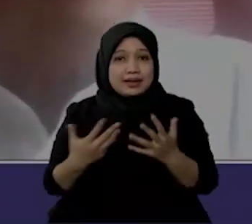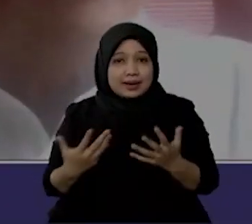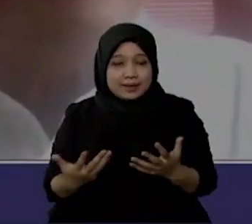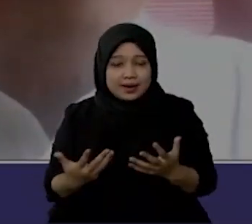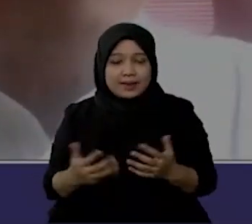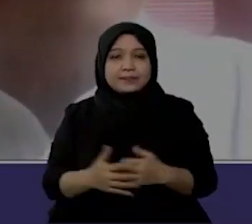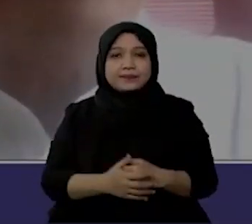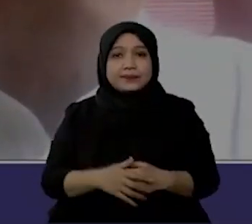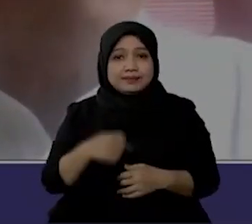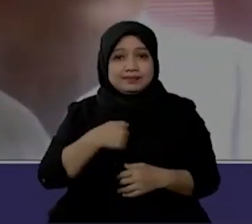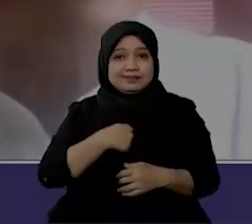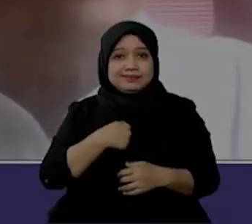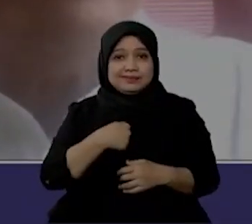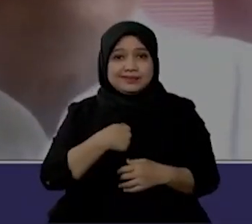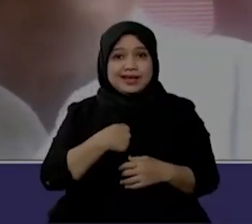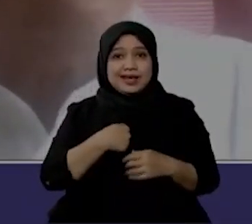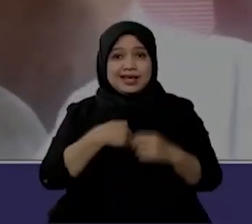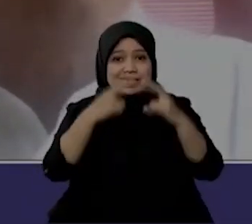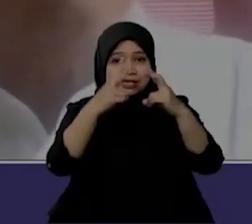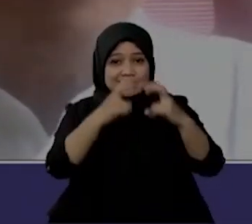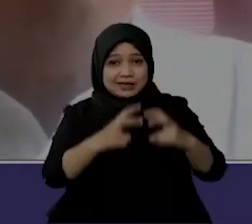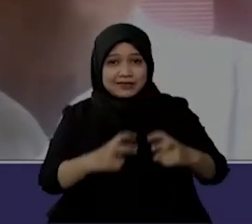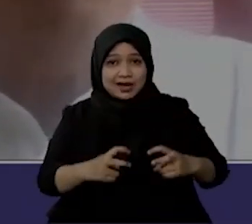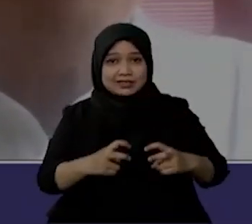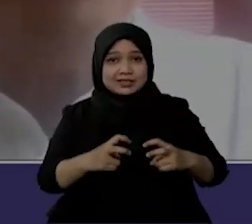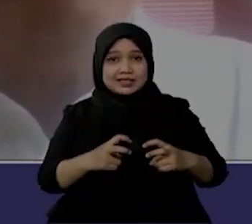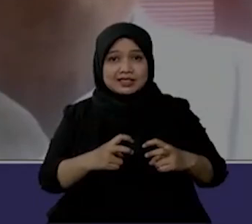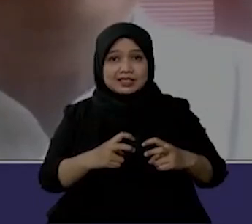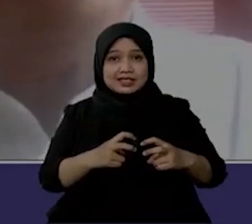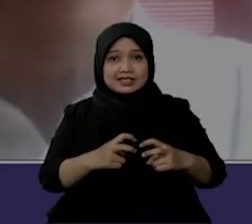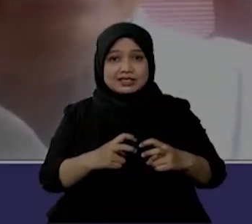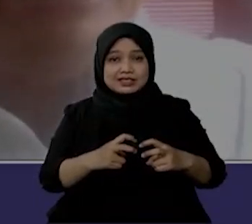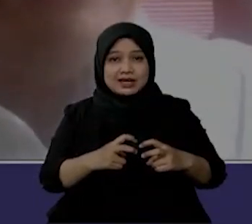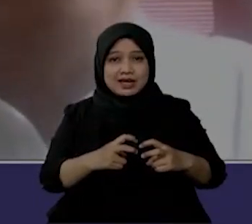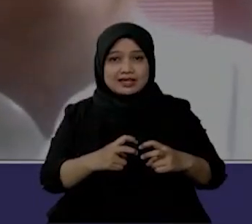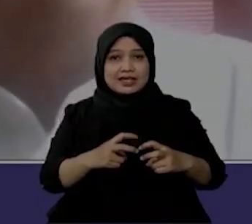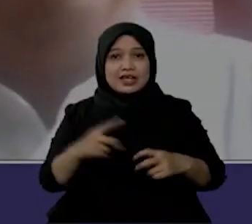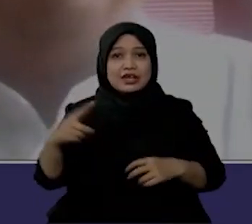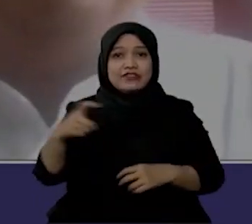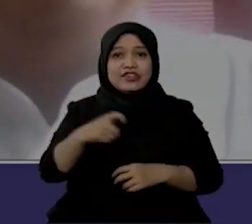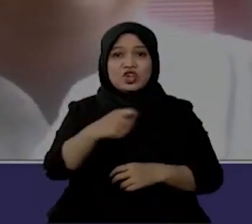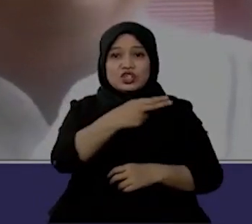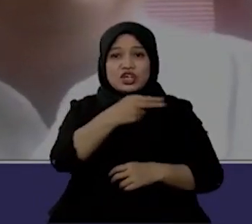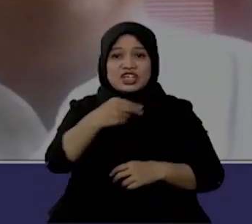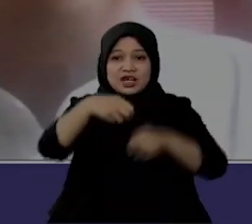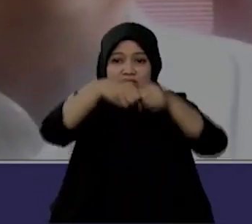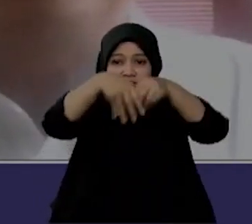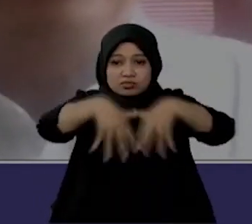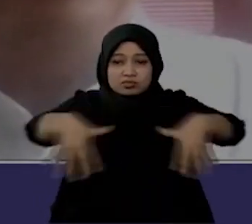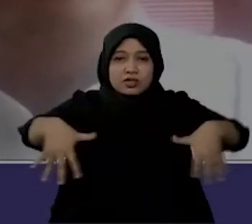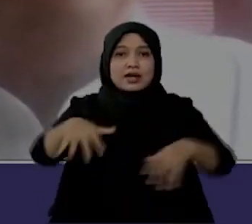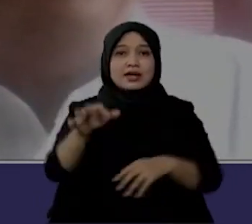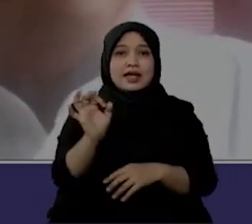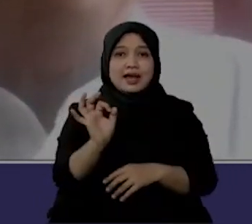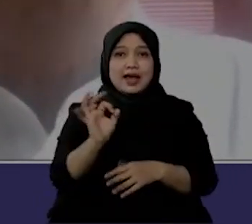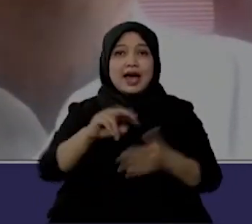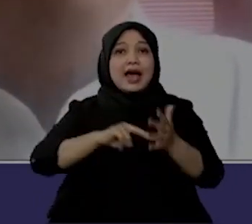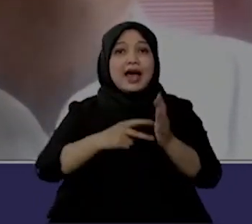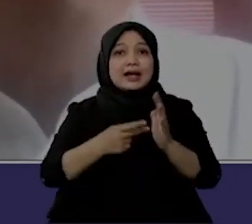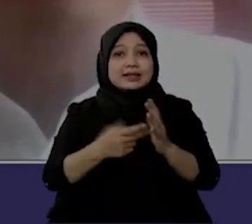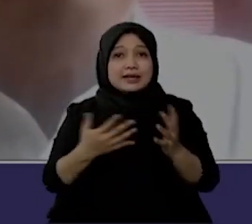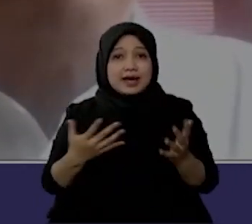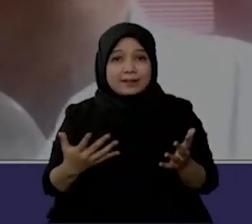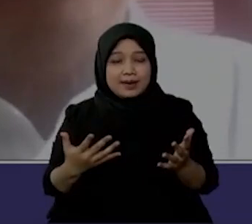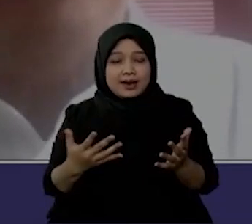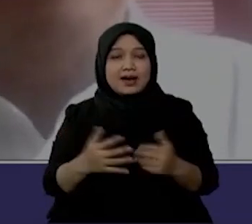Dan saya tidak mengidentifikasi keturunan virus Indonesia. Ya. Ini artinya ada